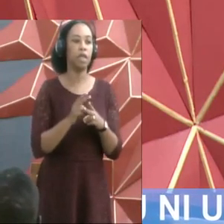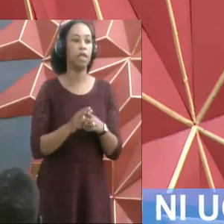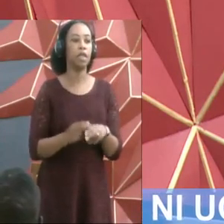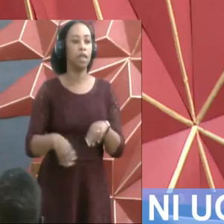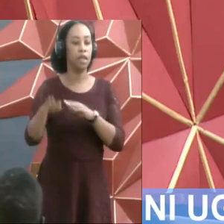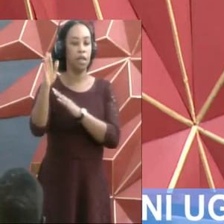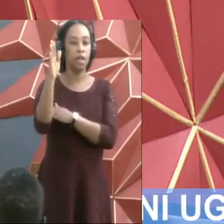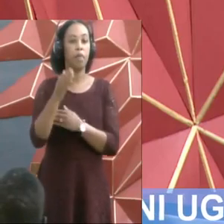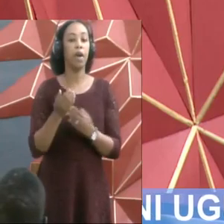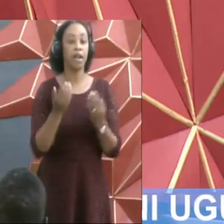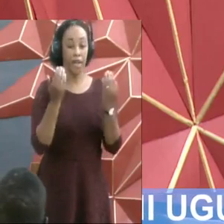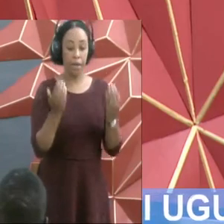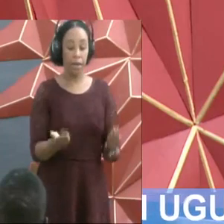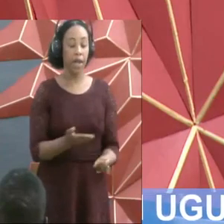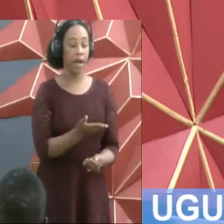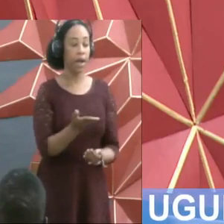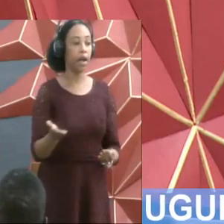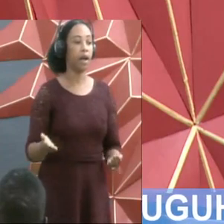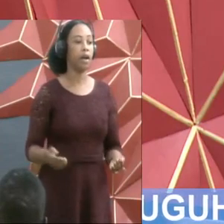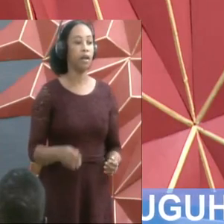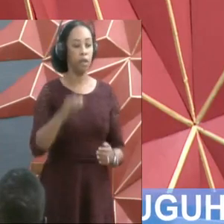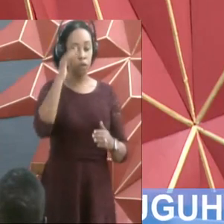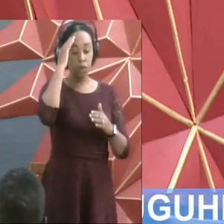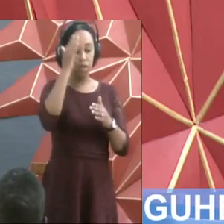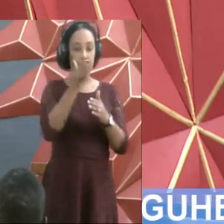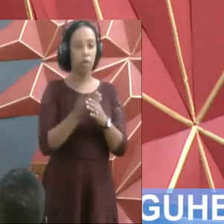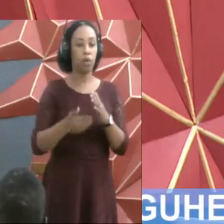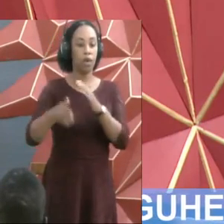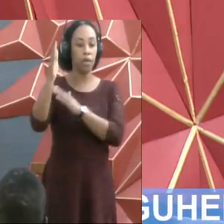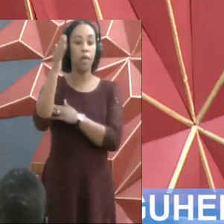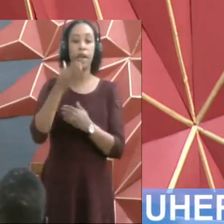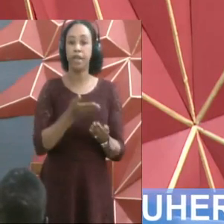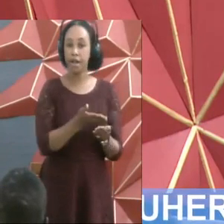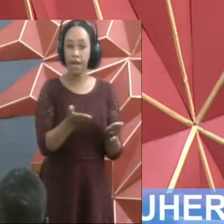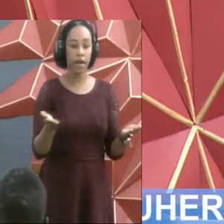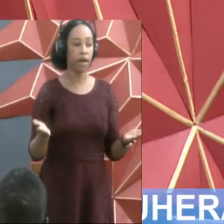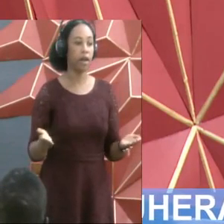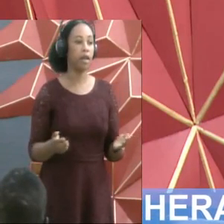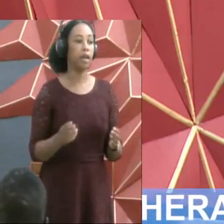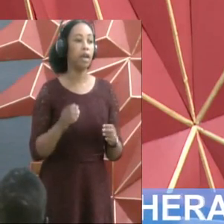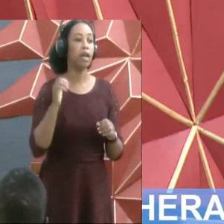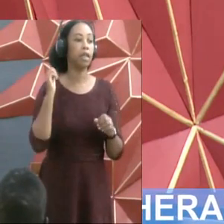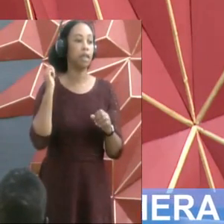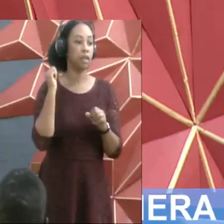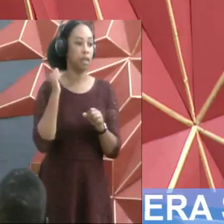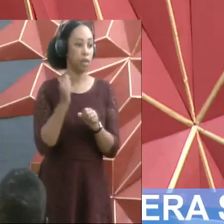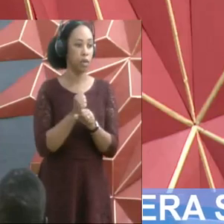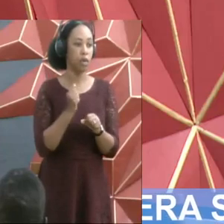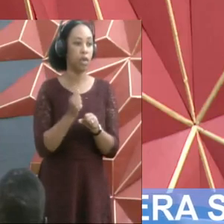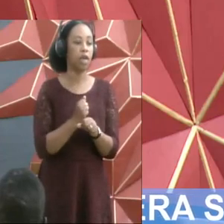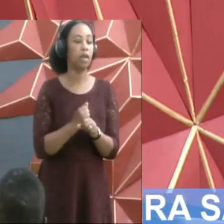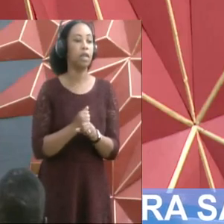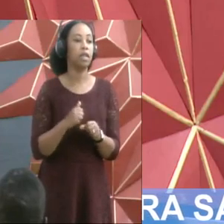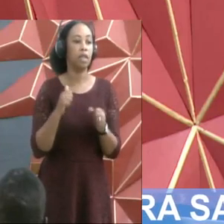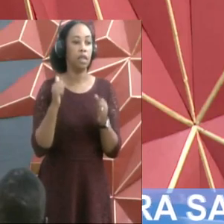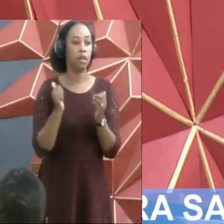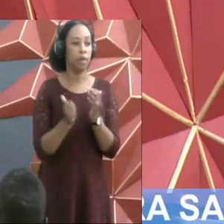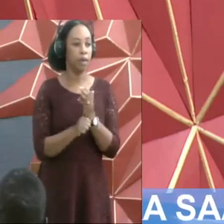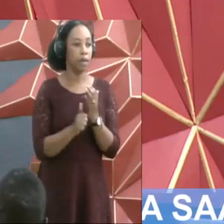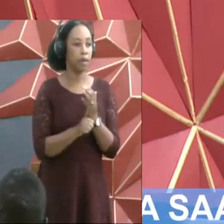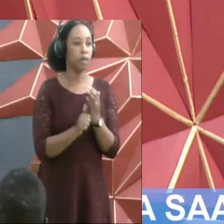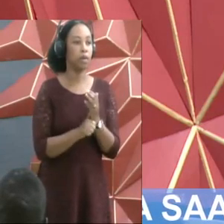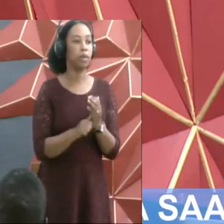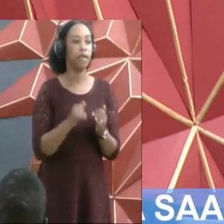ko ihari Alors pour cela, croyons qu'il est présent ici et qu'il agit et qu'il fait les choses